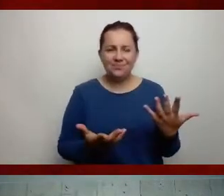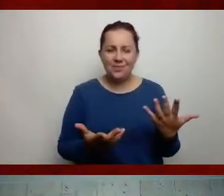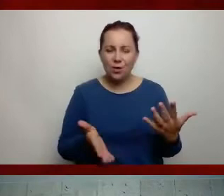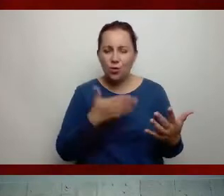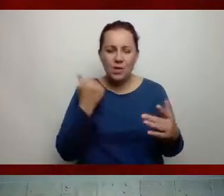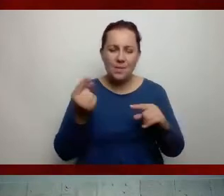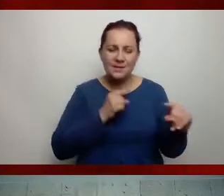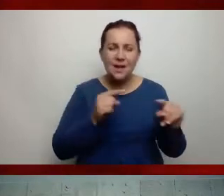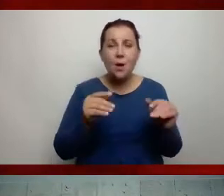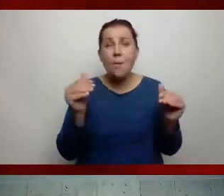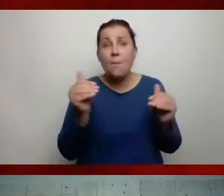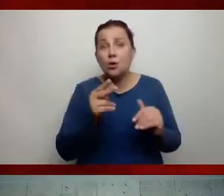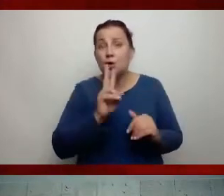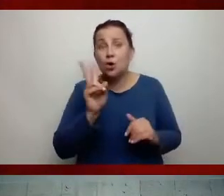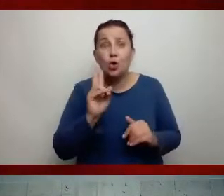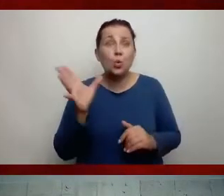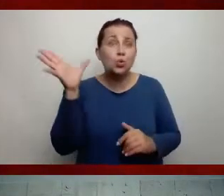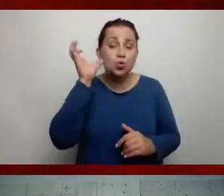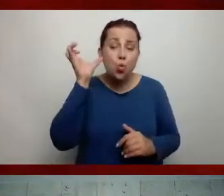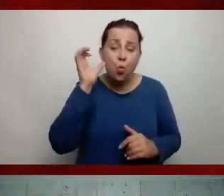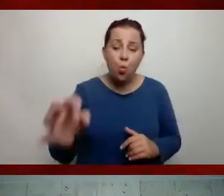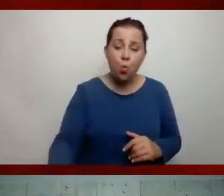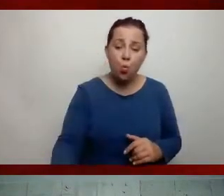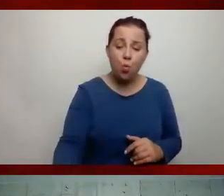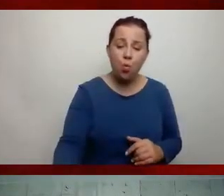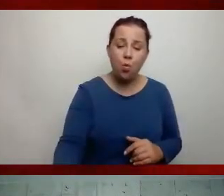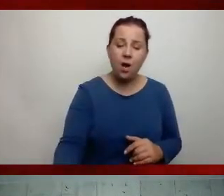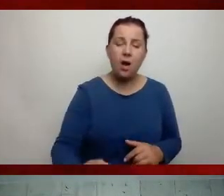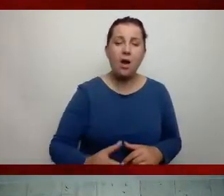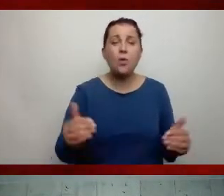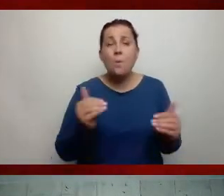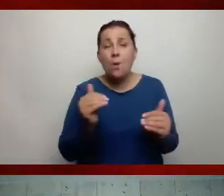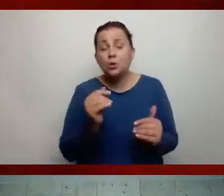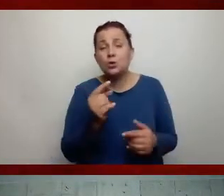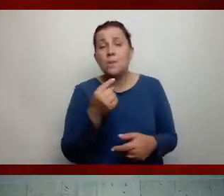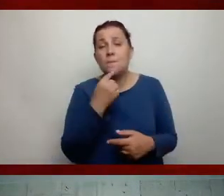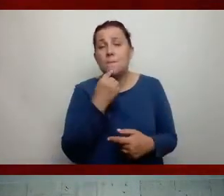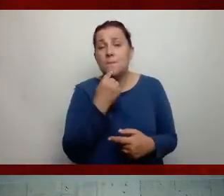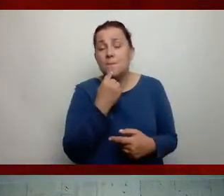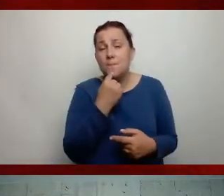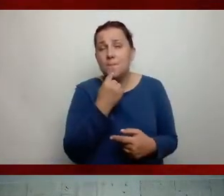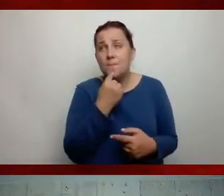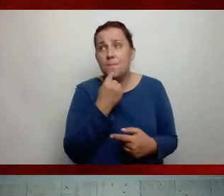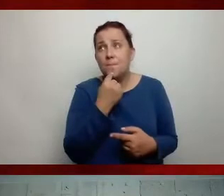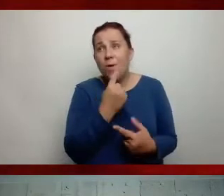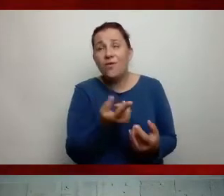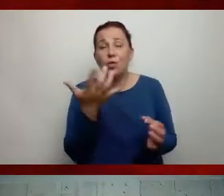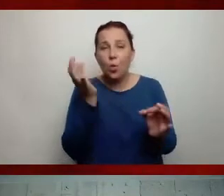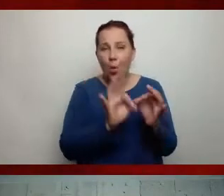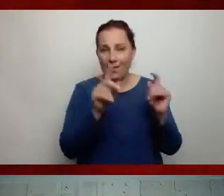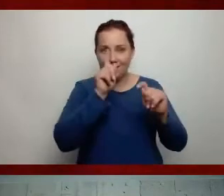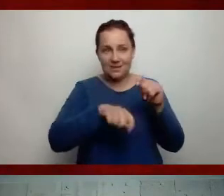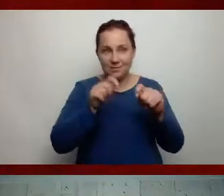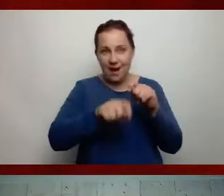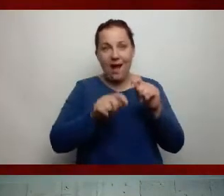ktoś, kto słucha audycji, byłby to w stanie jakby zweryfikować. Natomiast to, co chcę powiedzieć, że według